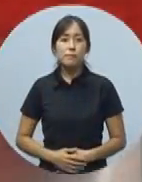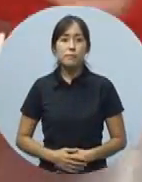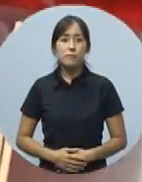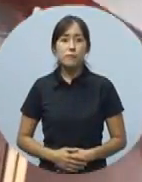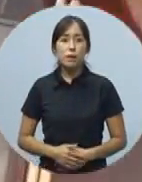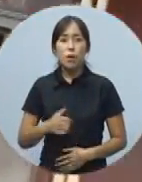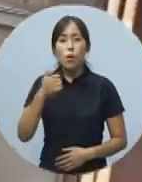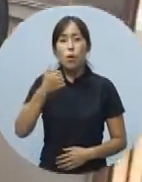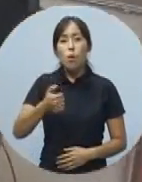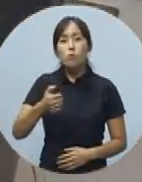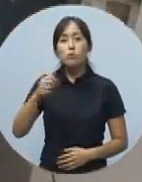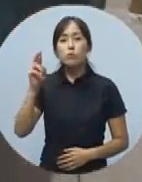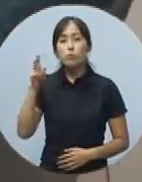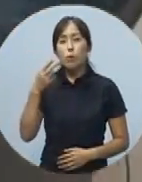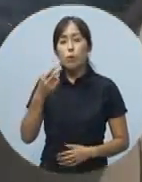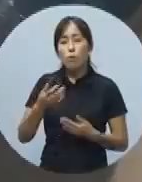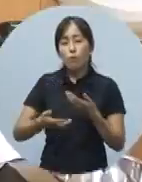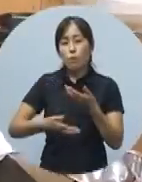50秒ほど茹で、